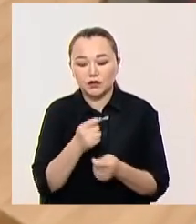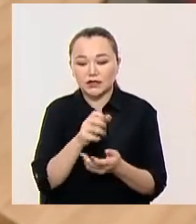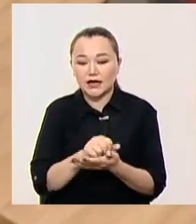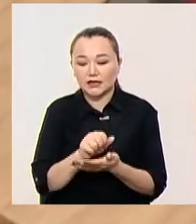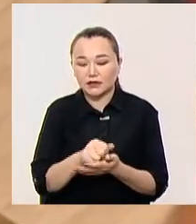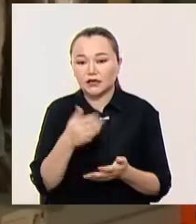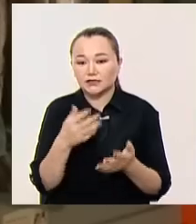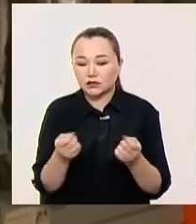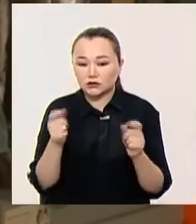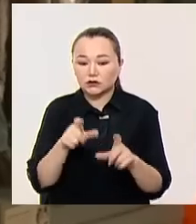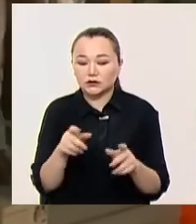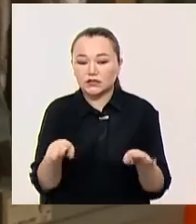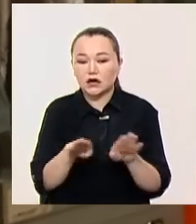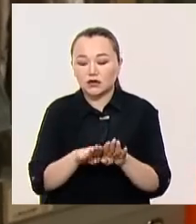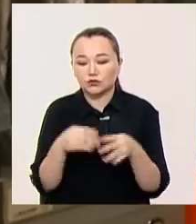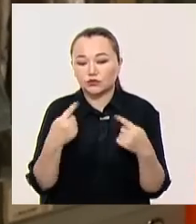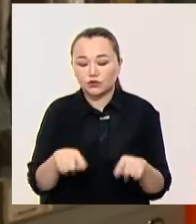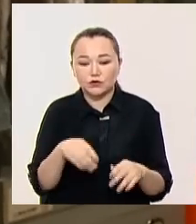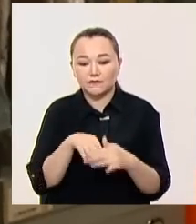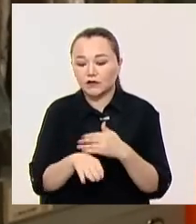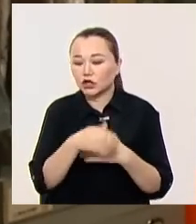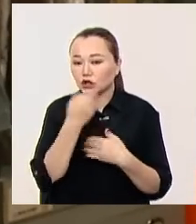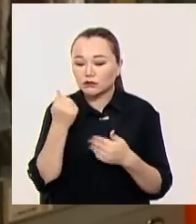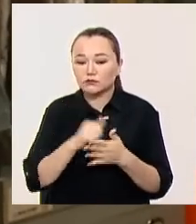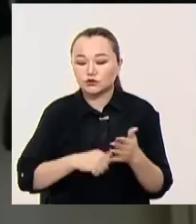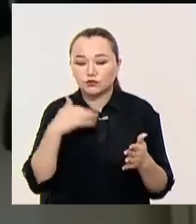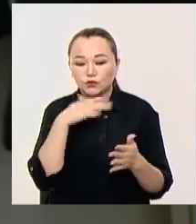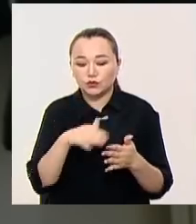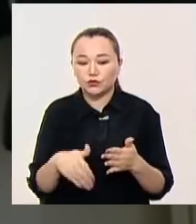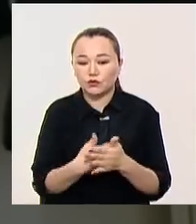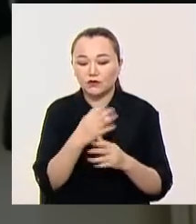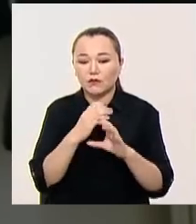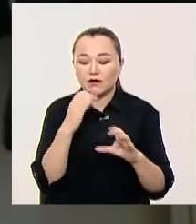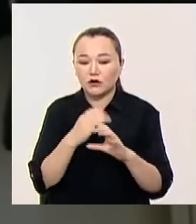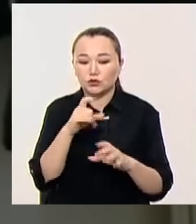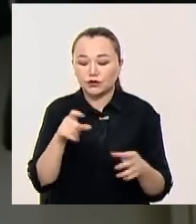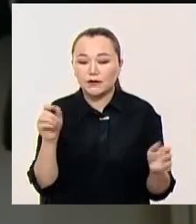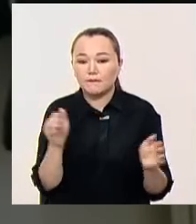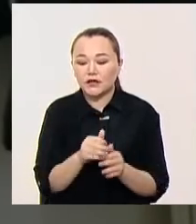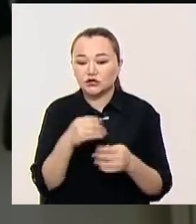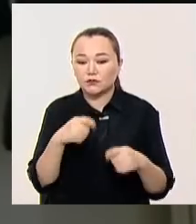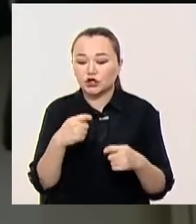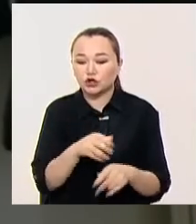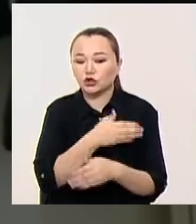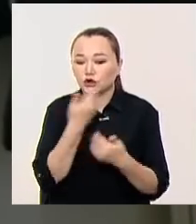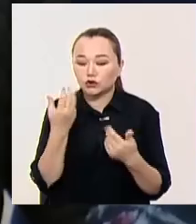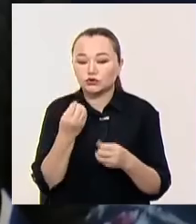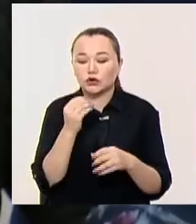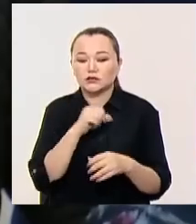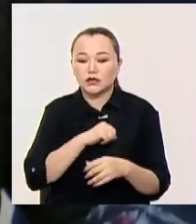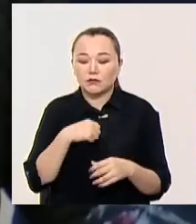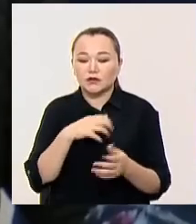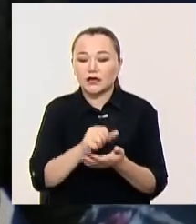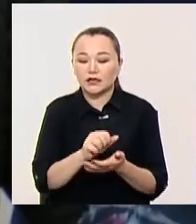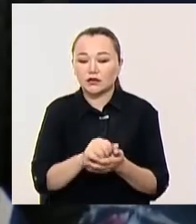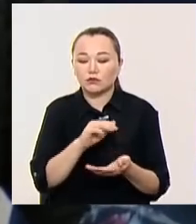ақысы қымбаттаса жабылудан басқа амал жоқ деп отыр. Себебі көп. Жаңа павильонға келетін адам азайған, сауда саттық жоқтың қасы. Оған қоса өзі жалдайтын